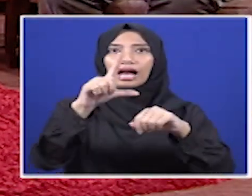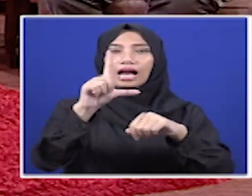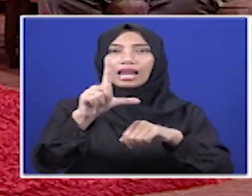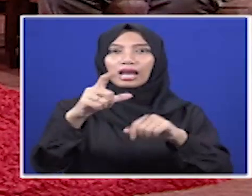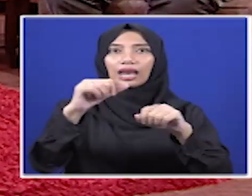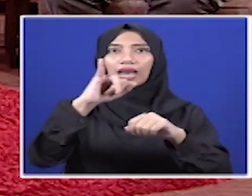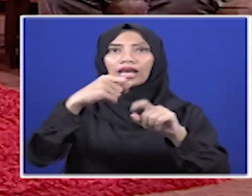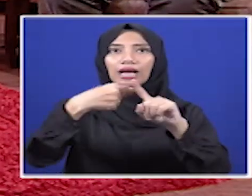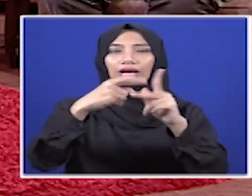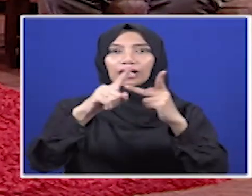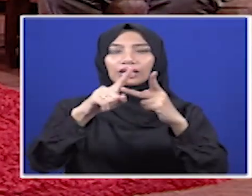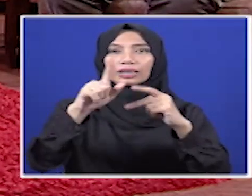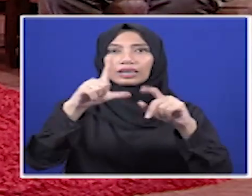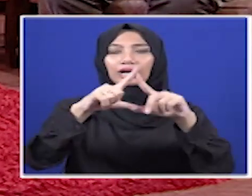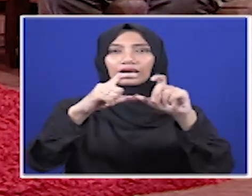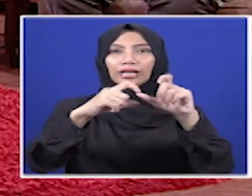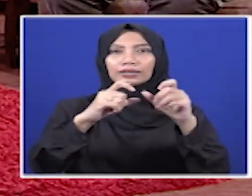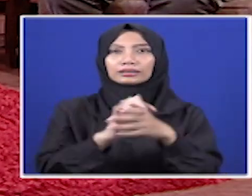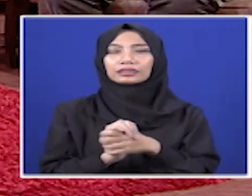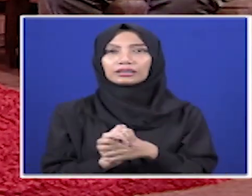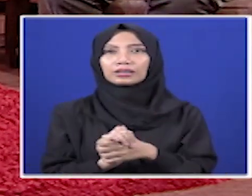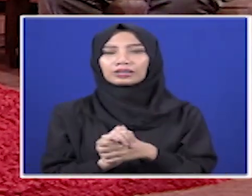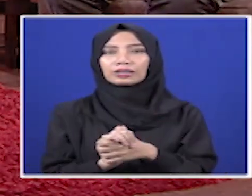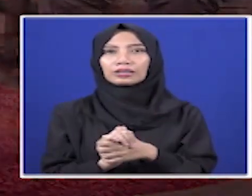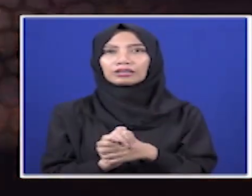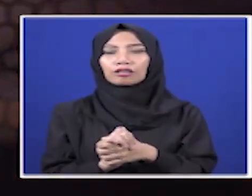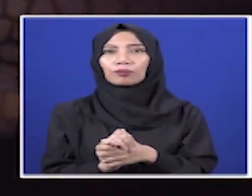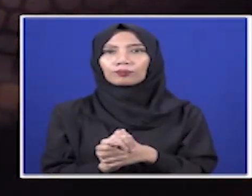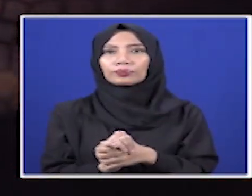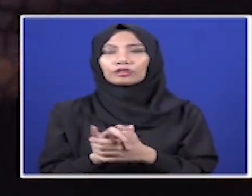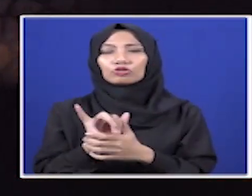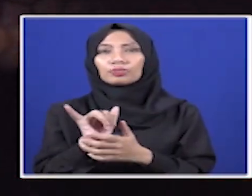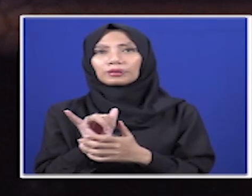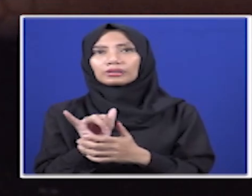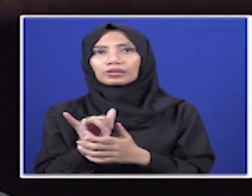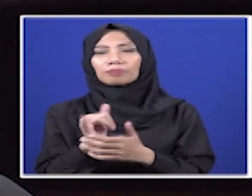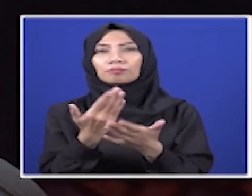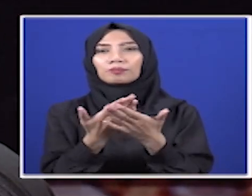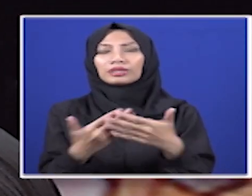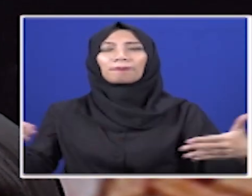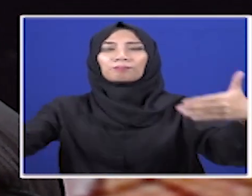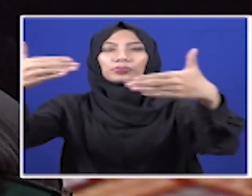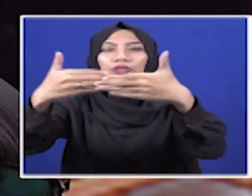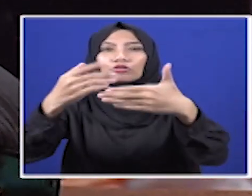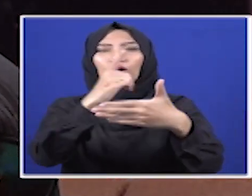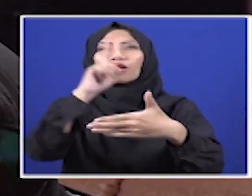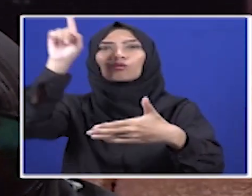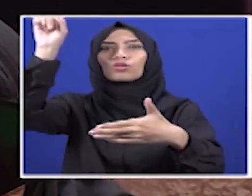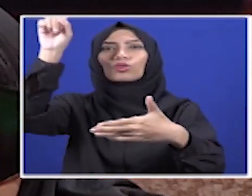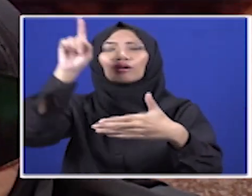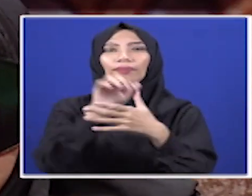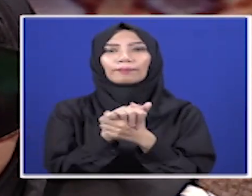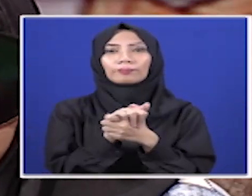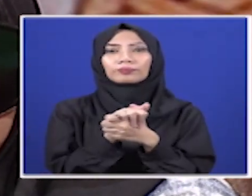sandaran kita berarti hanya mengharapkan perlindungan pada dirinya yang kedua pula underwear dalam kehidupan kita kalau